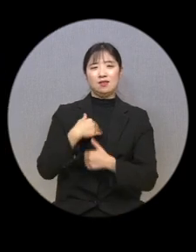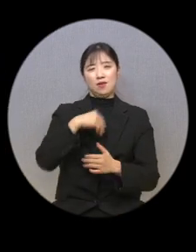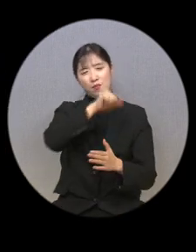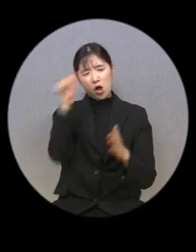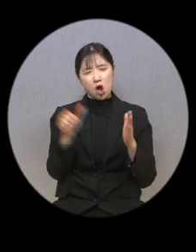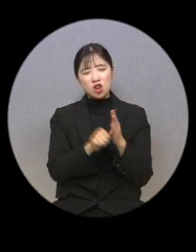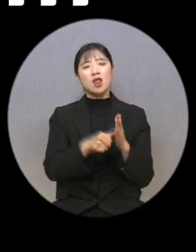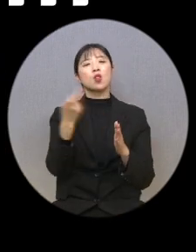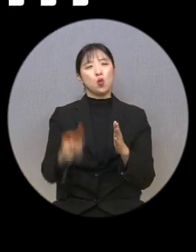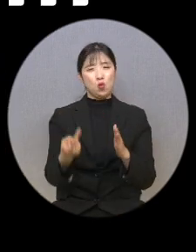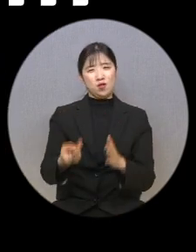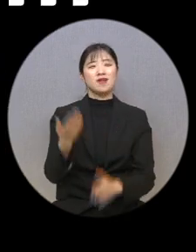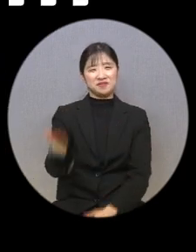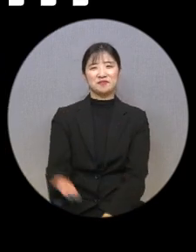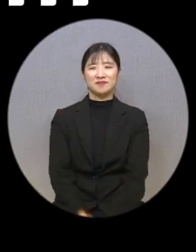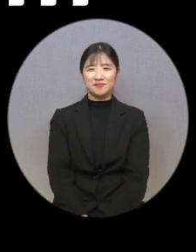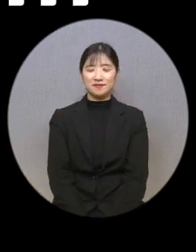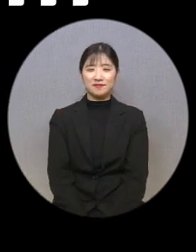평생 동생으로 6원을